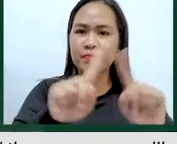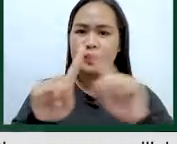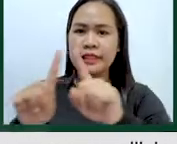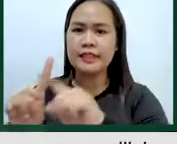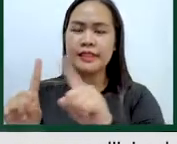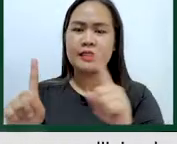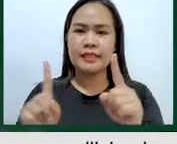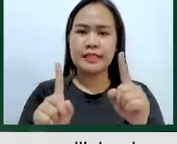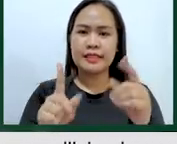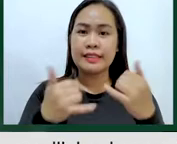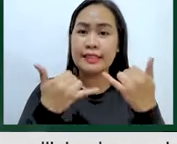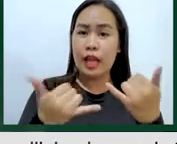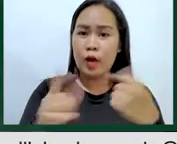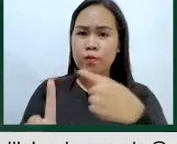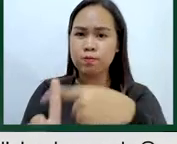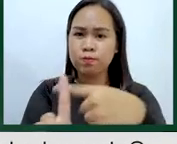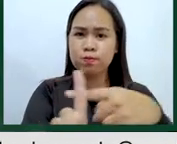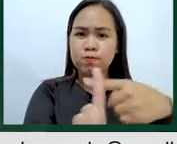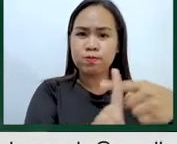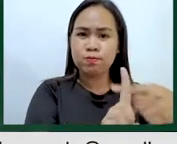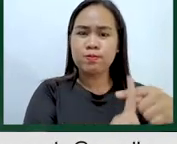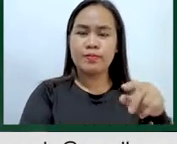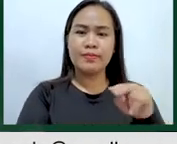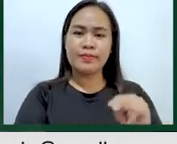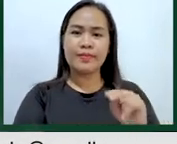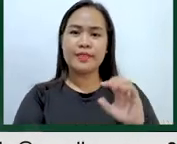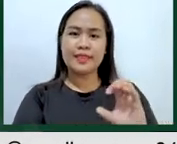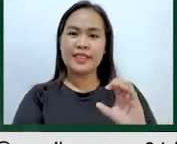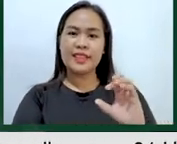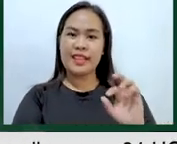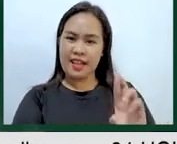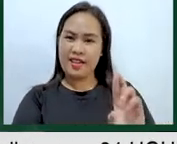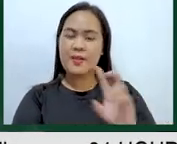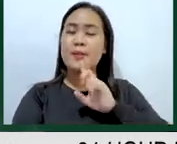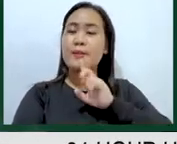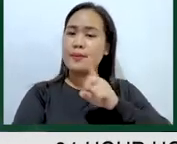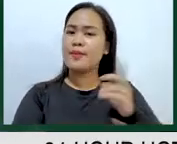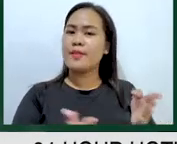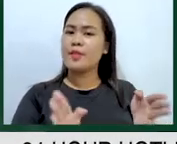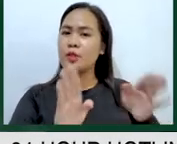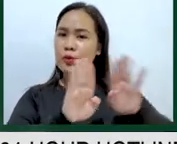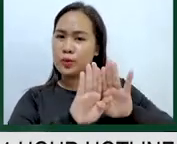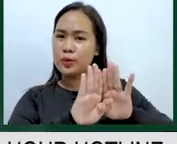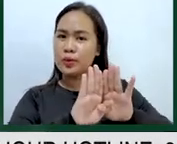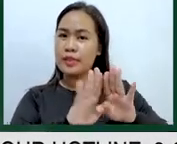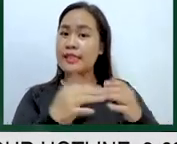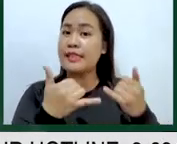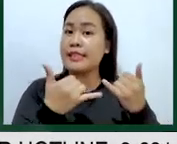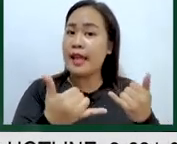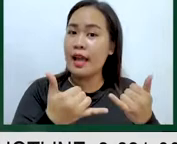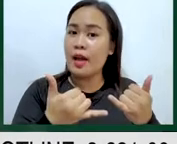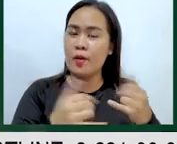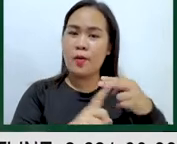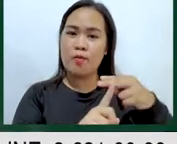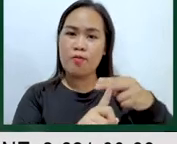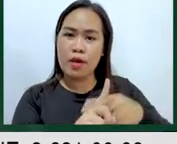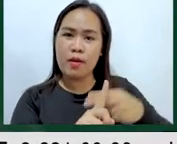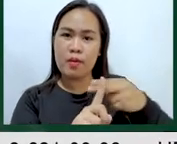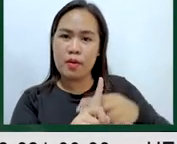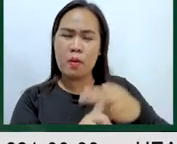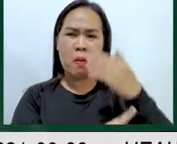ay isasara, no, itong undas, no. So again, siguro kasi nga alam natin